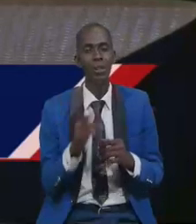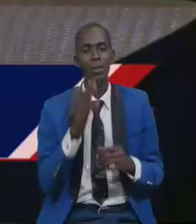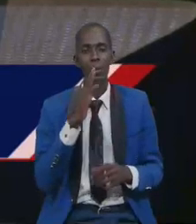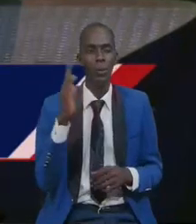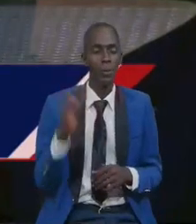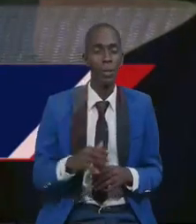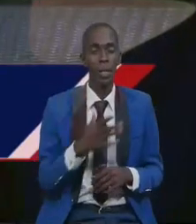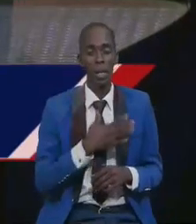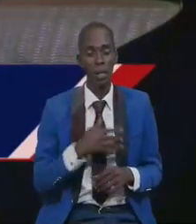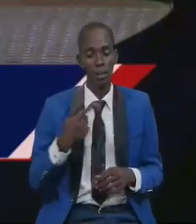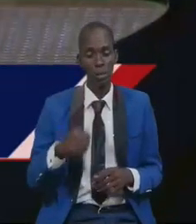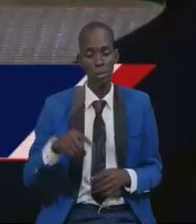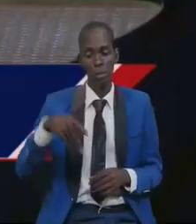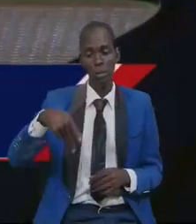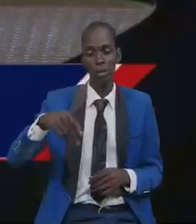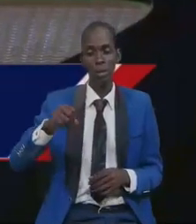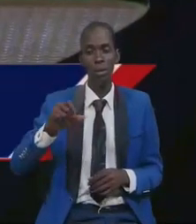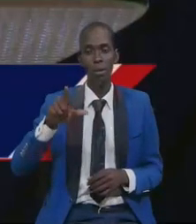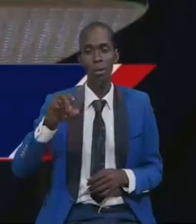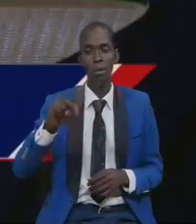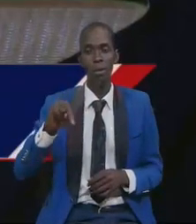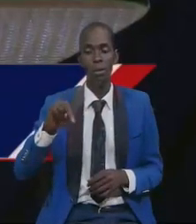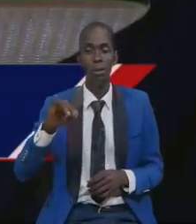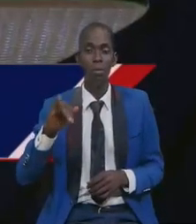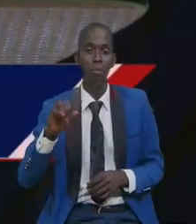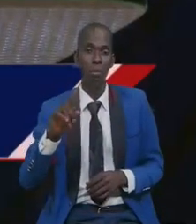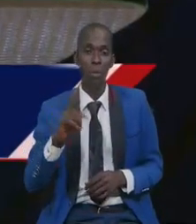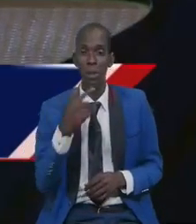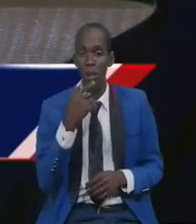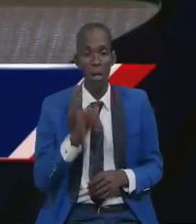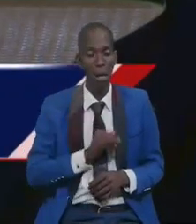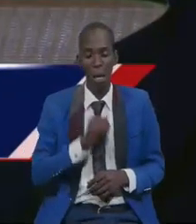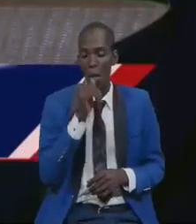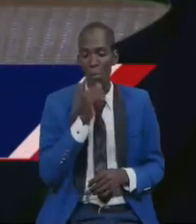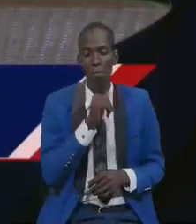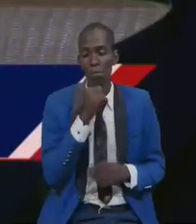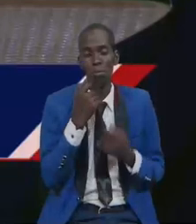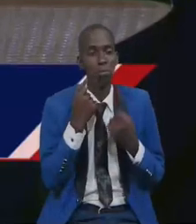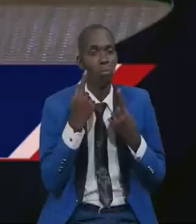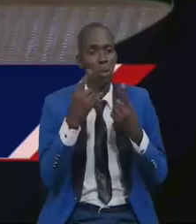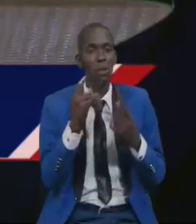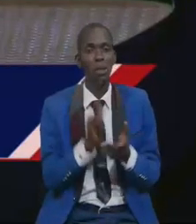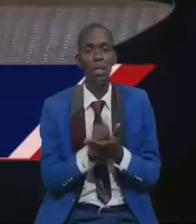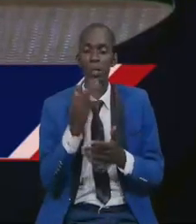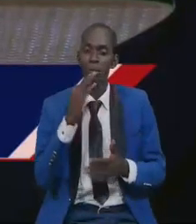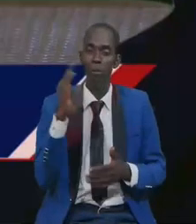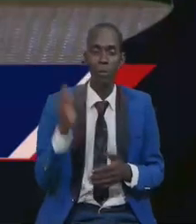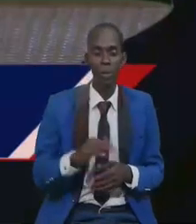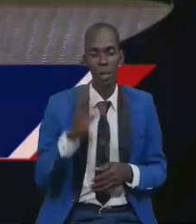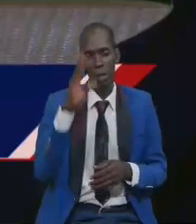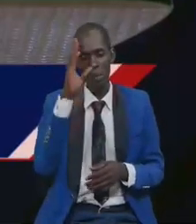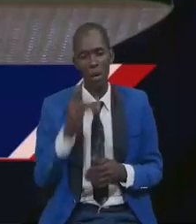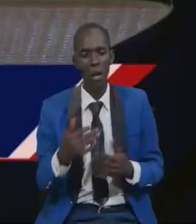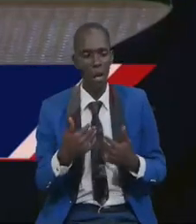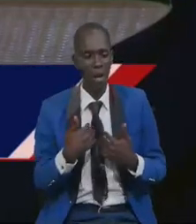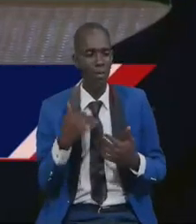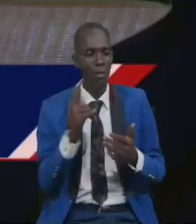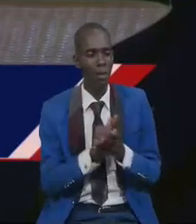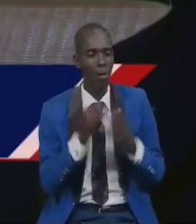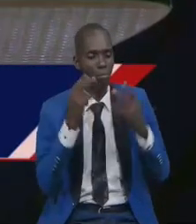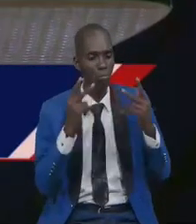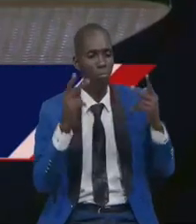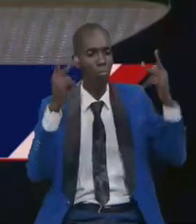dans toute sa puissance. Le psalmiste dit, je ne suis pas surpris. Ce méchant qui a toute cette prospérité, tout